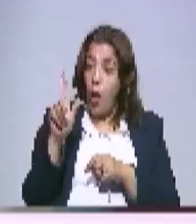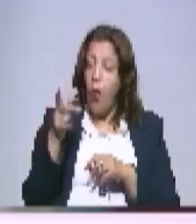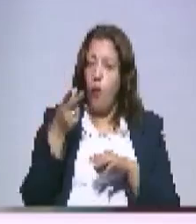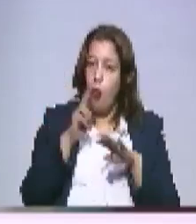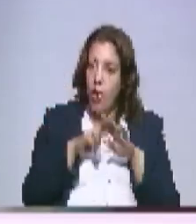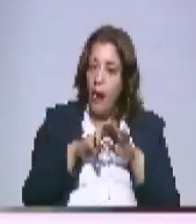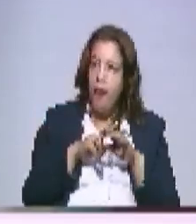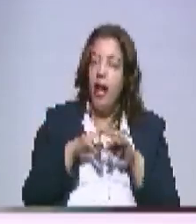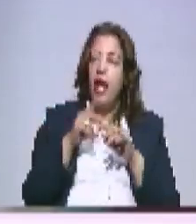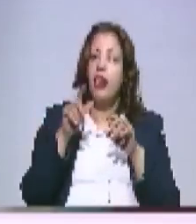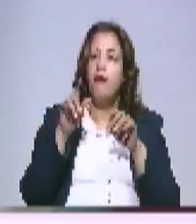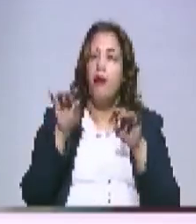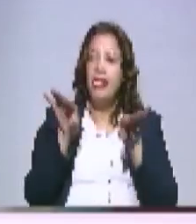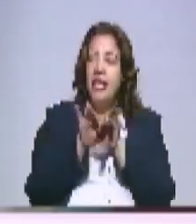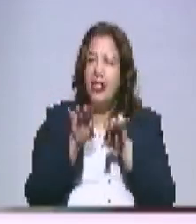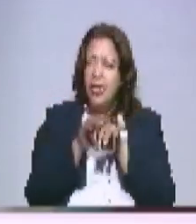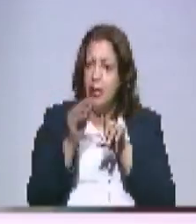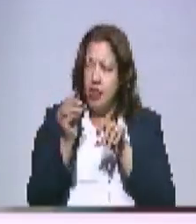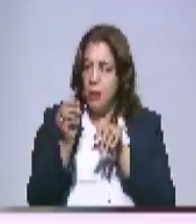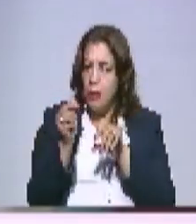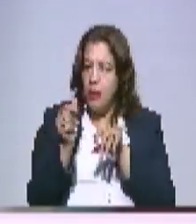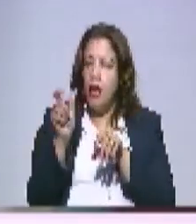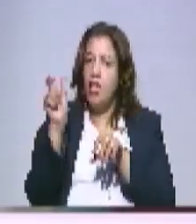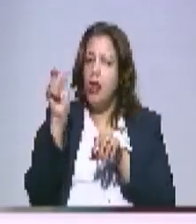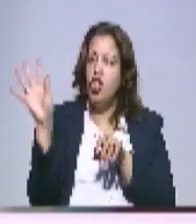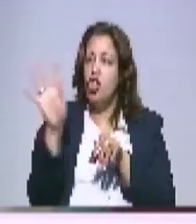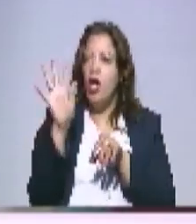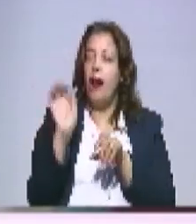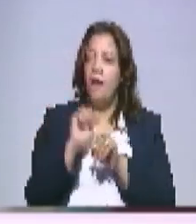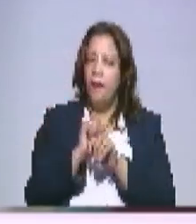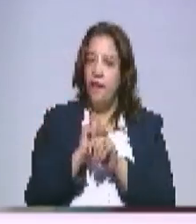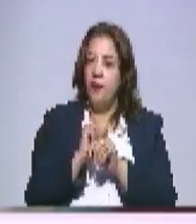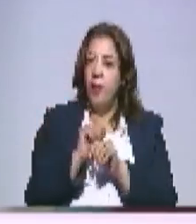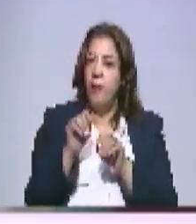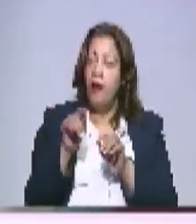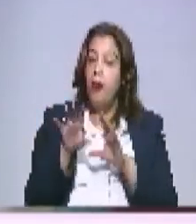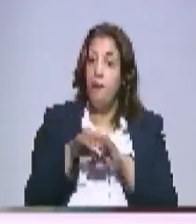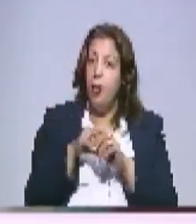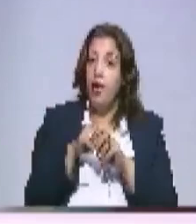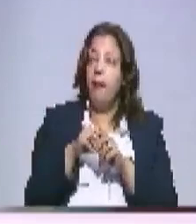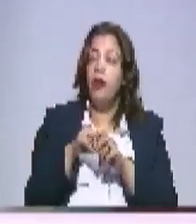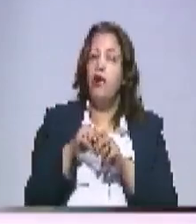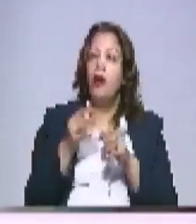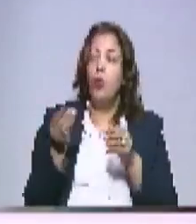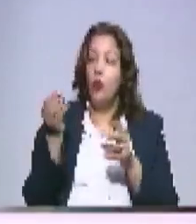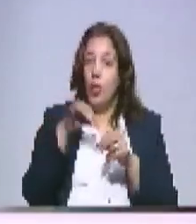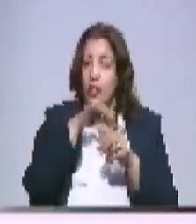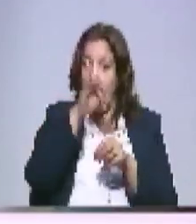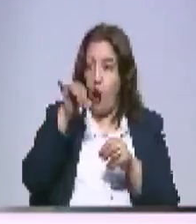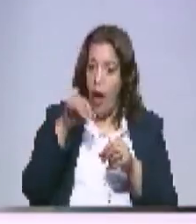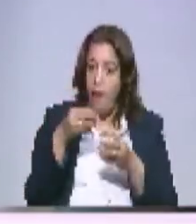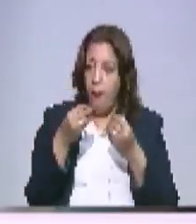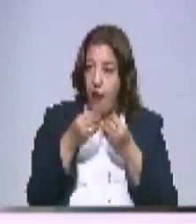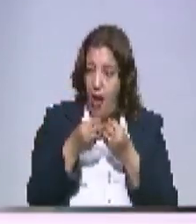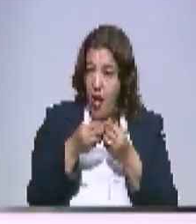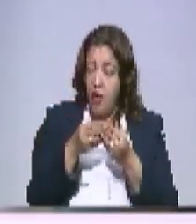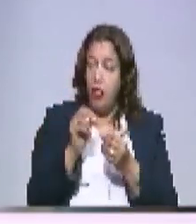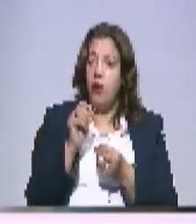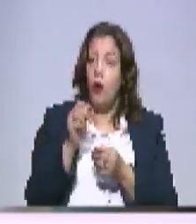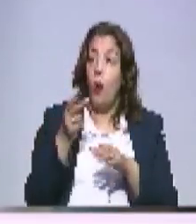يعني كويس. هي بطاطس مهروسة، بطاطس بوريه يعني. بنعملها بنحط عليها التوابل بتاعتها وبنحط